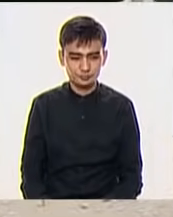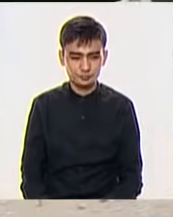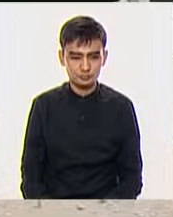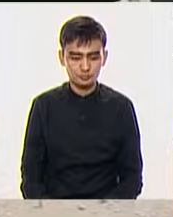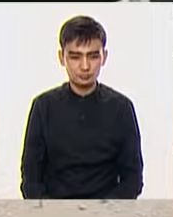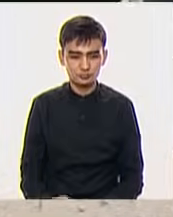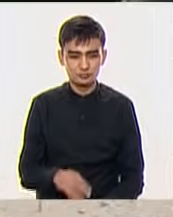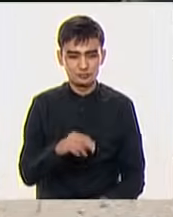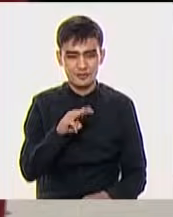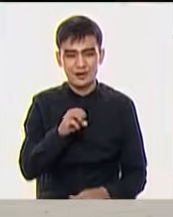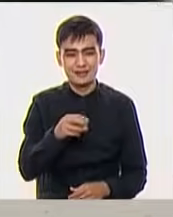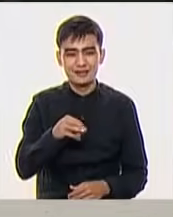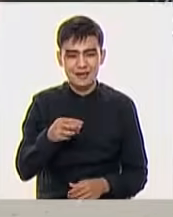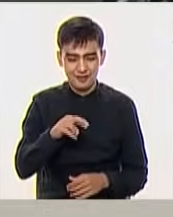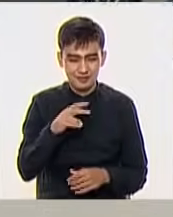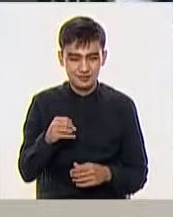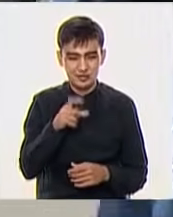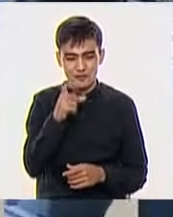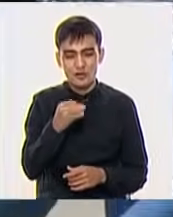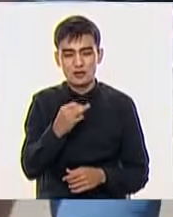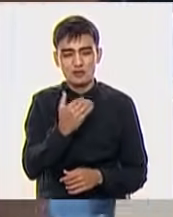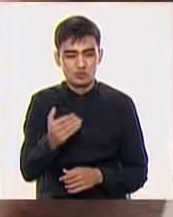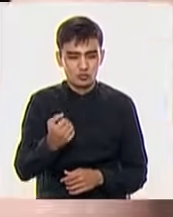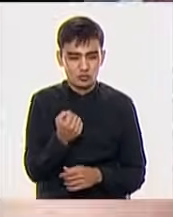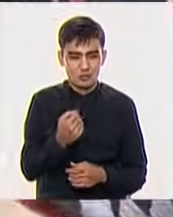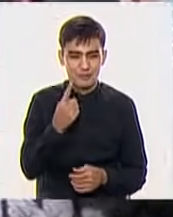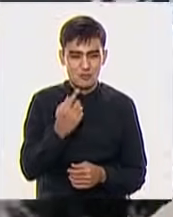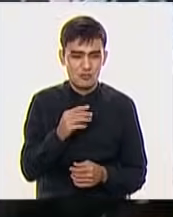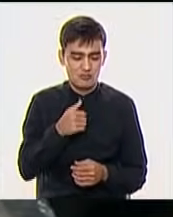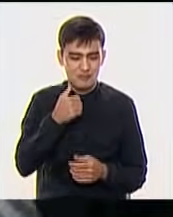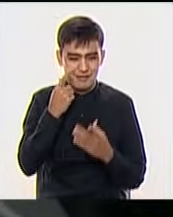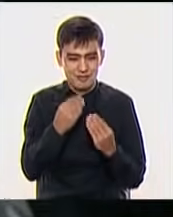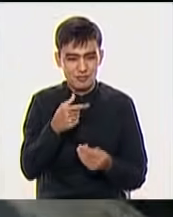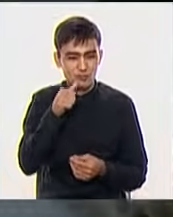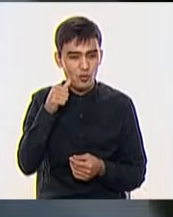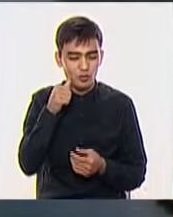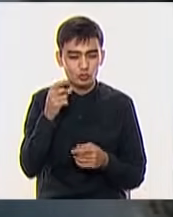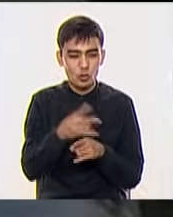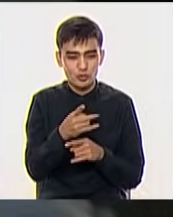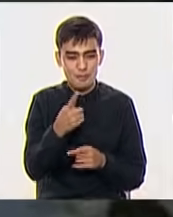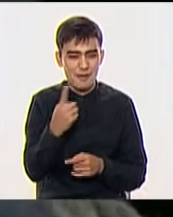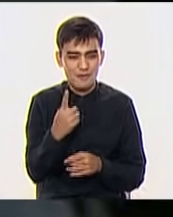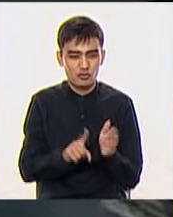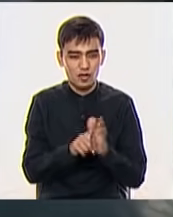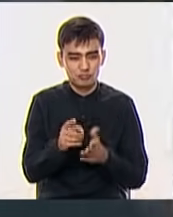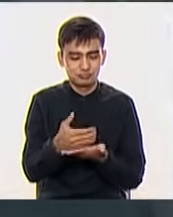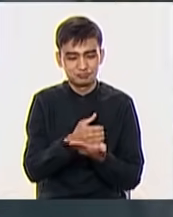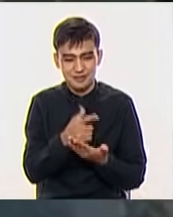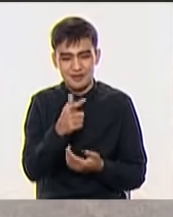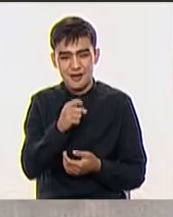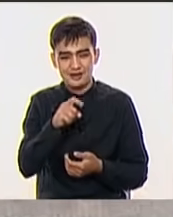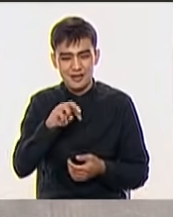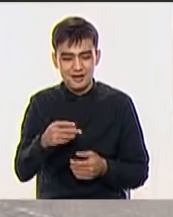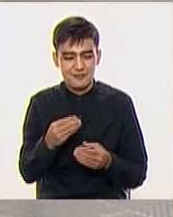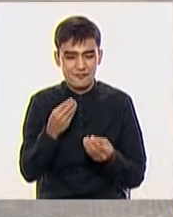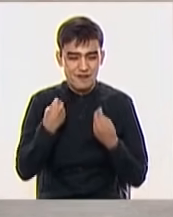Волонтер Татьяна Бердман, как и ее друзья, почти сутки на ногах. Еще прошлой ночью они в числе первых начали формировать газели с